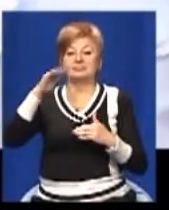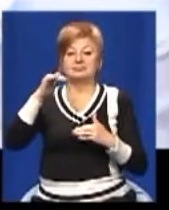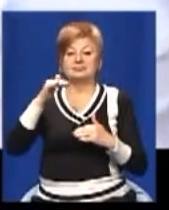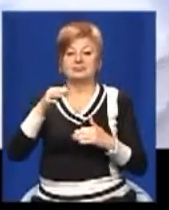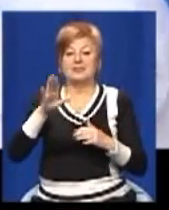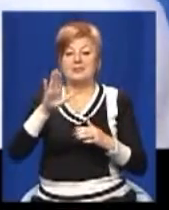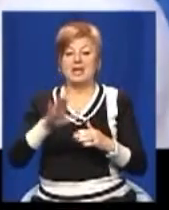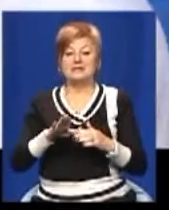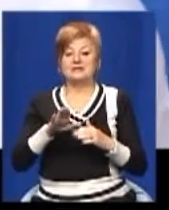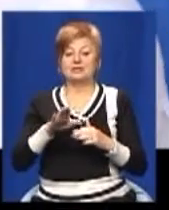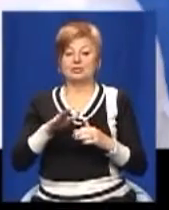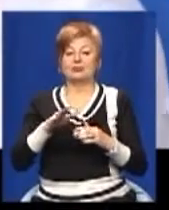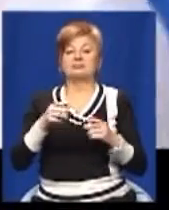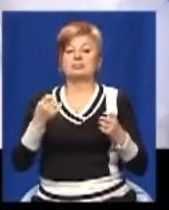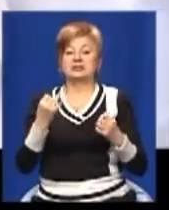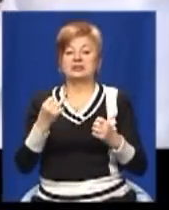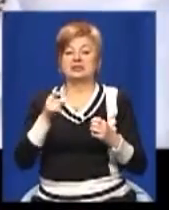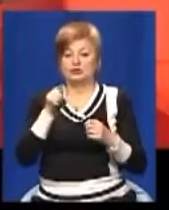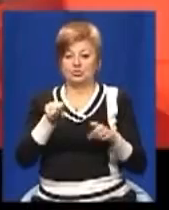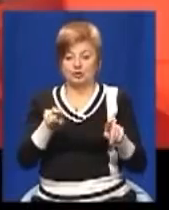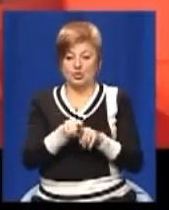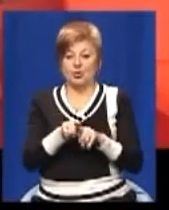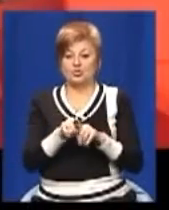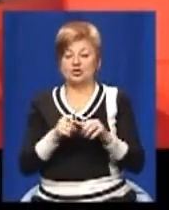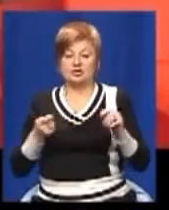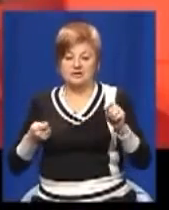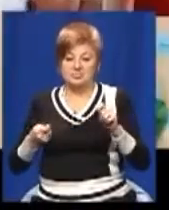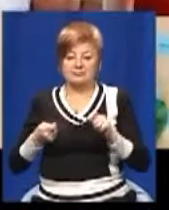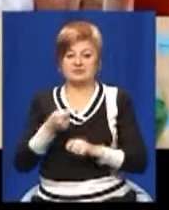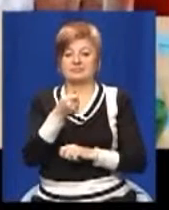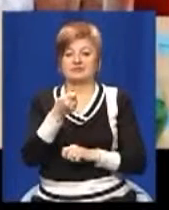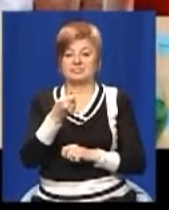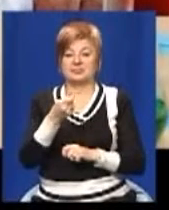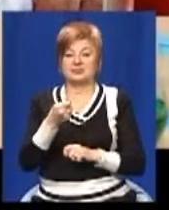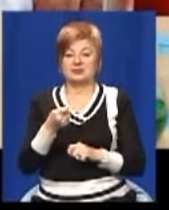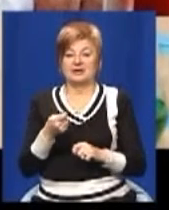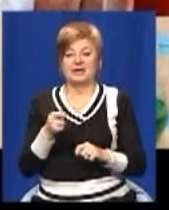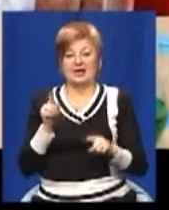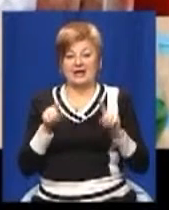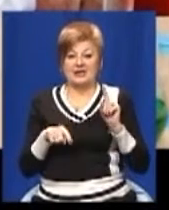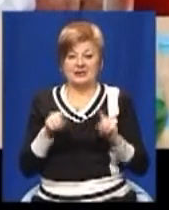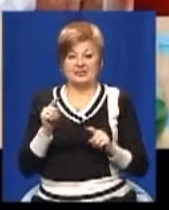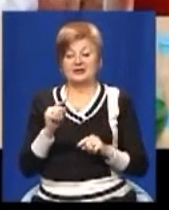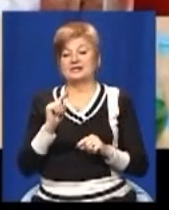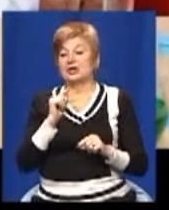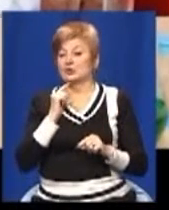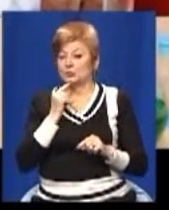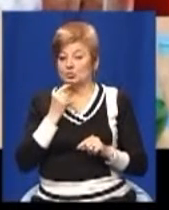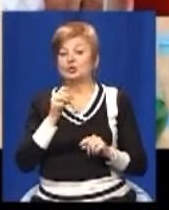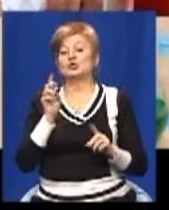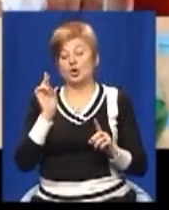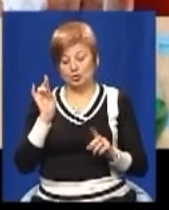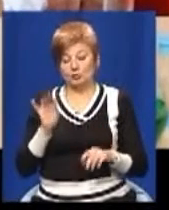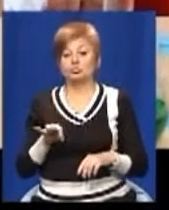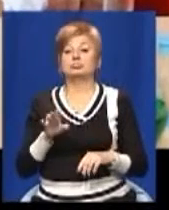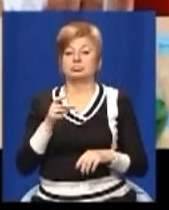верхню точку кульки. І в неї також спробуємо встромити. Іноді вона вибухає, нічого страшного.